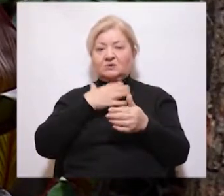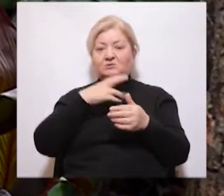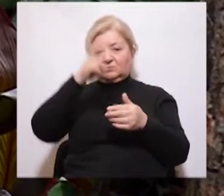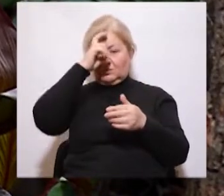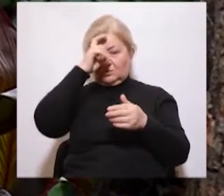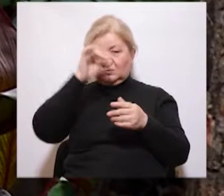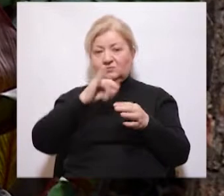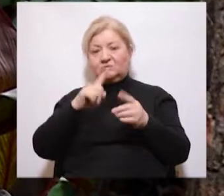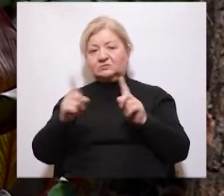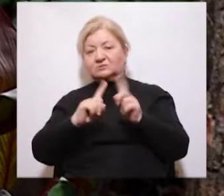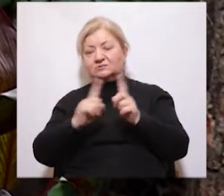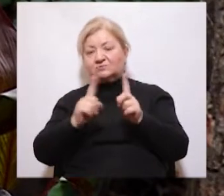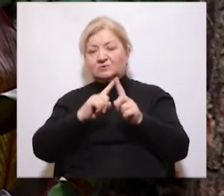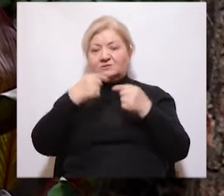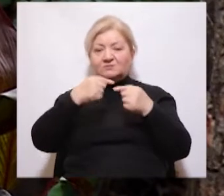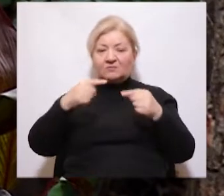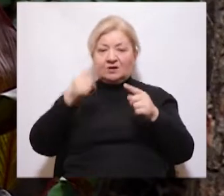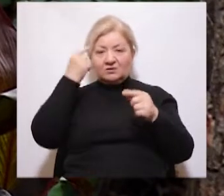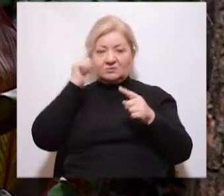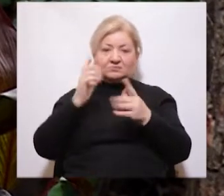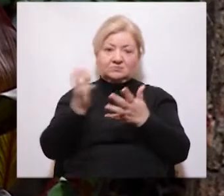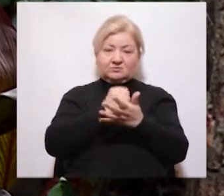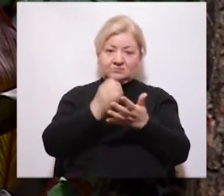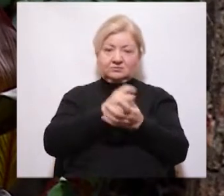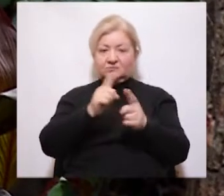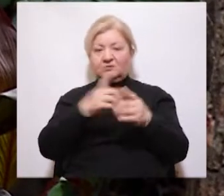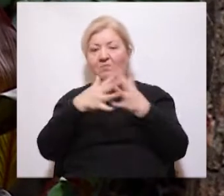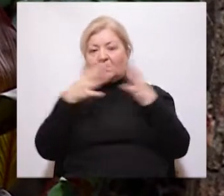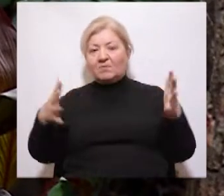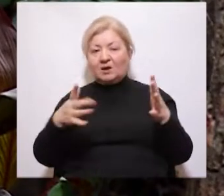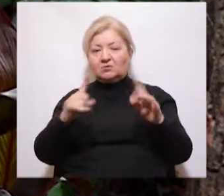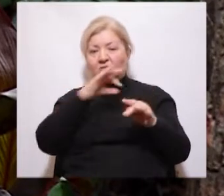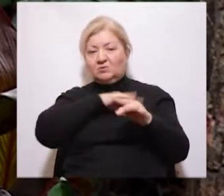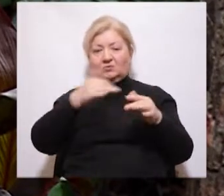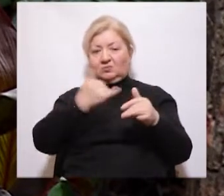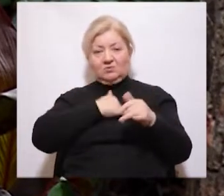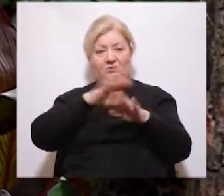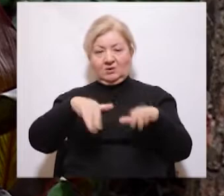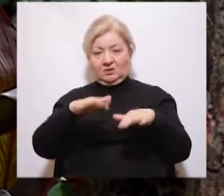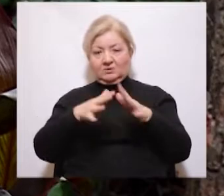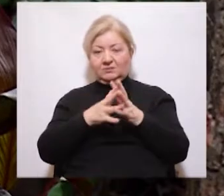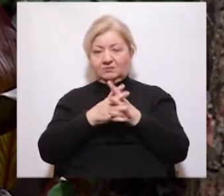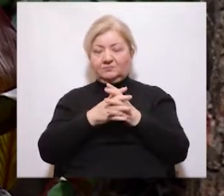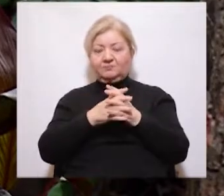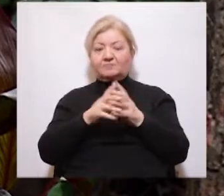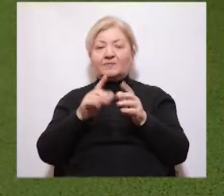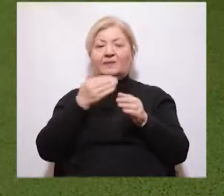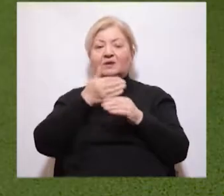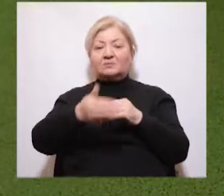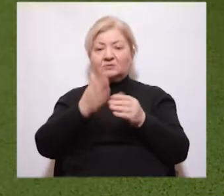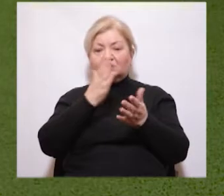ჩვენს ქვეყანაში ალტერნატიული ენერგიის წყაროების გამოყენება, რომელსაც ჯერ ფართო მასშტაბიანი სახე ჩვენს ქვეყანაში არ